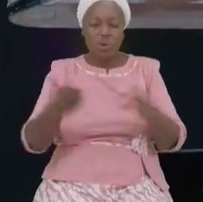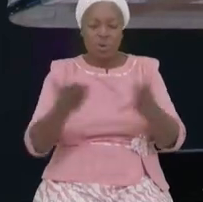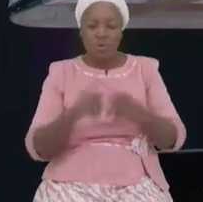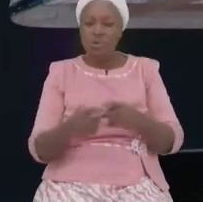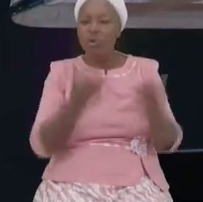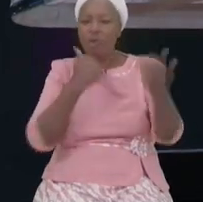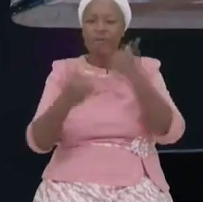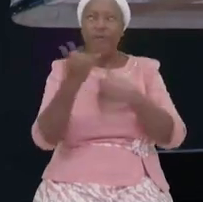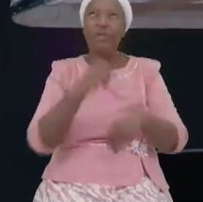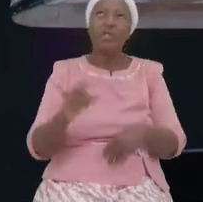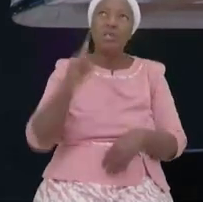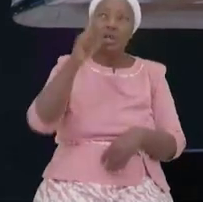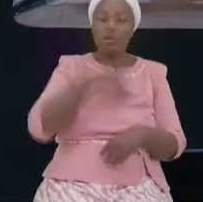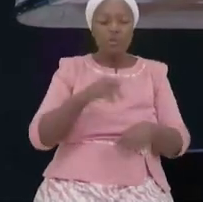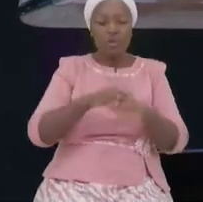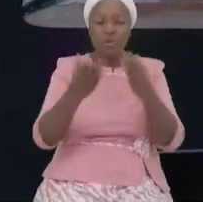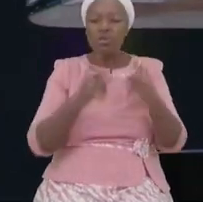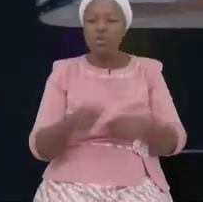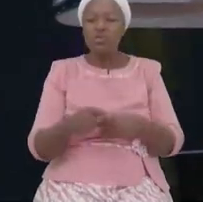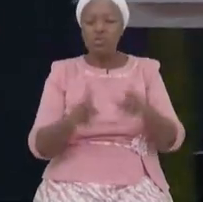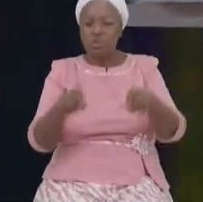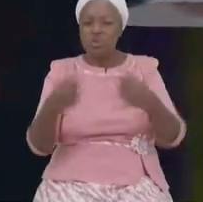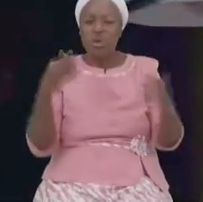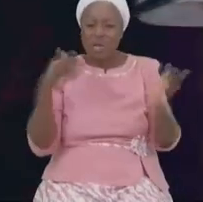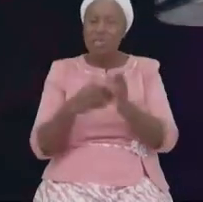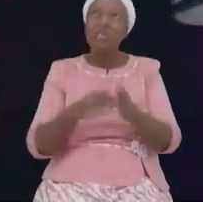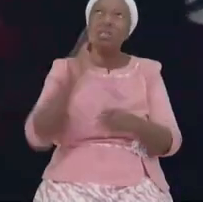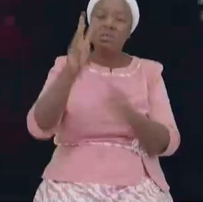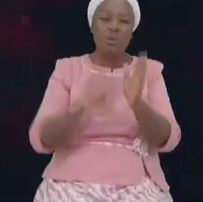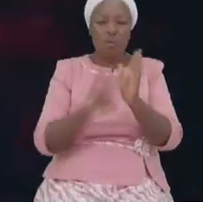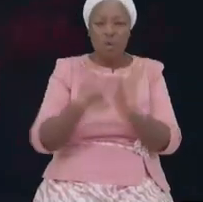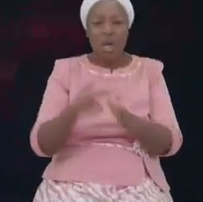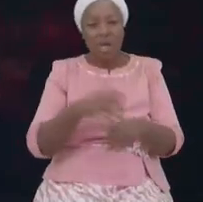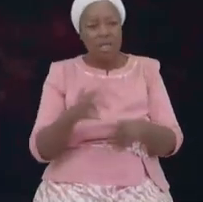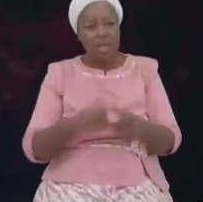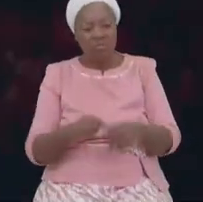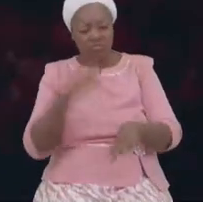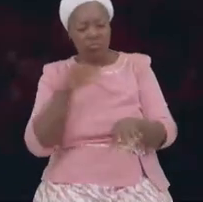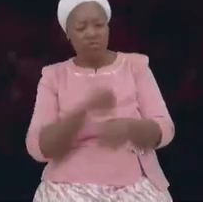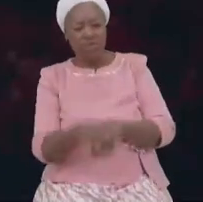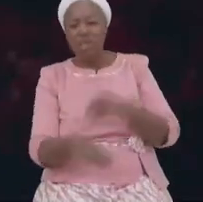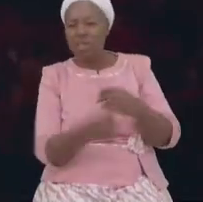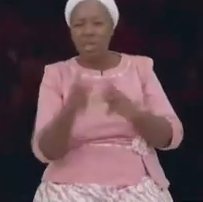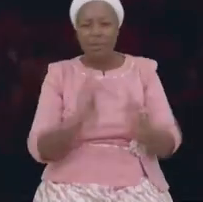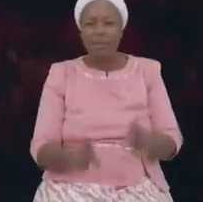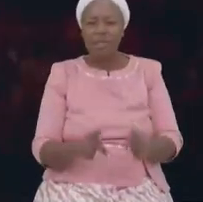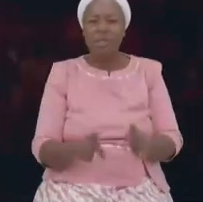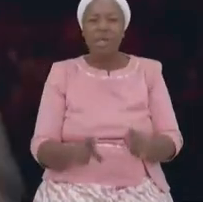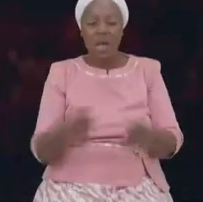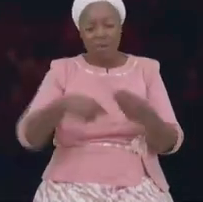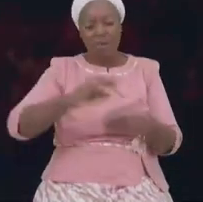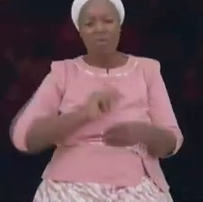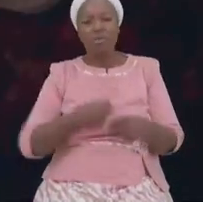de le contredire, nous craignons d'influencer qui que ce soit d'autre autour de nous à aller contre